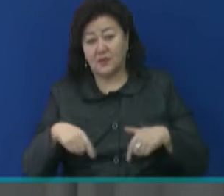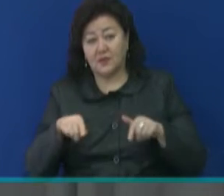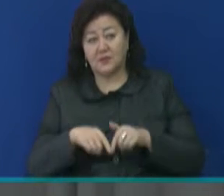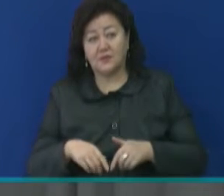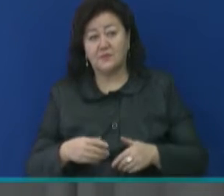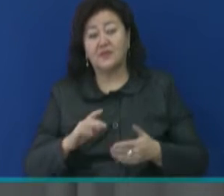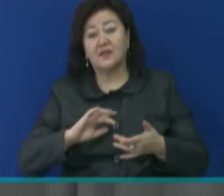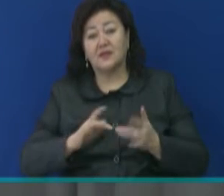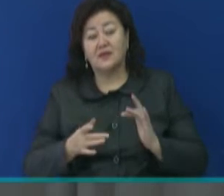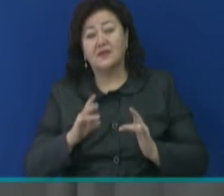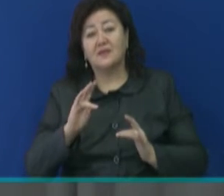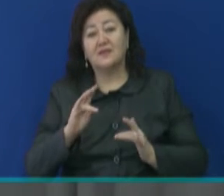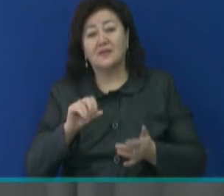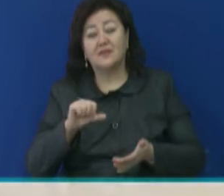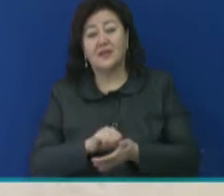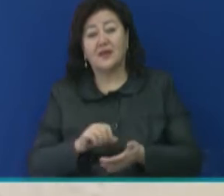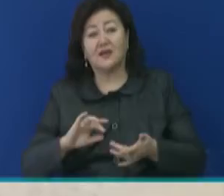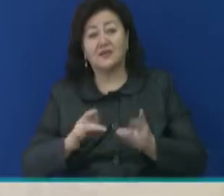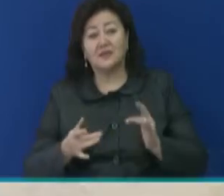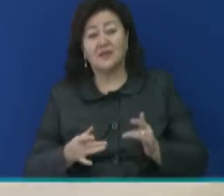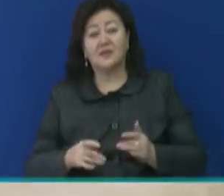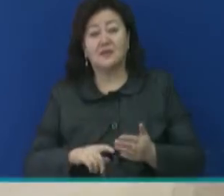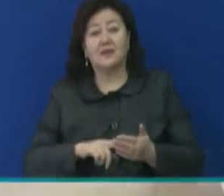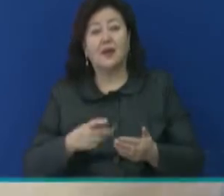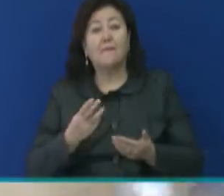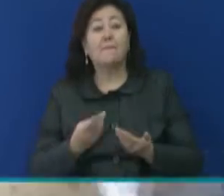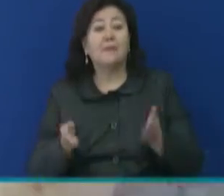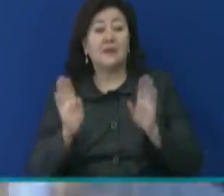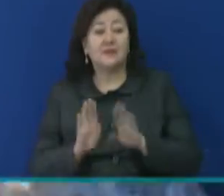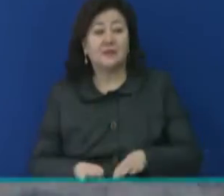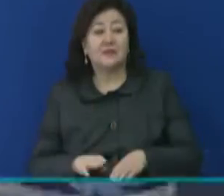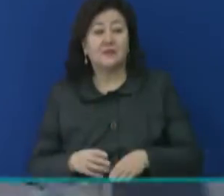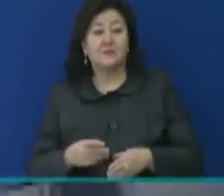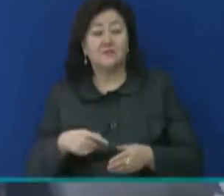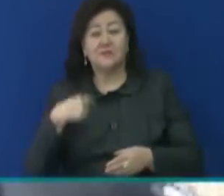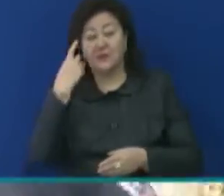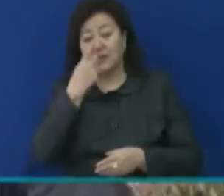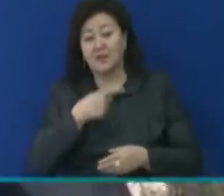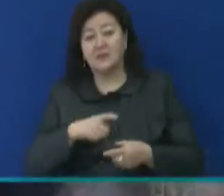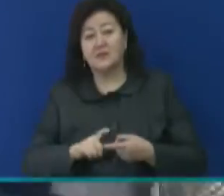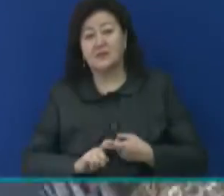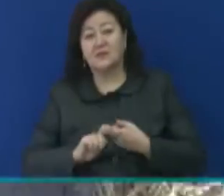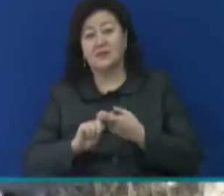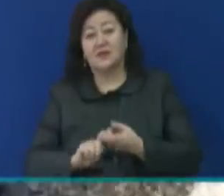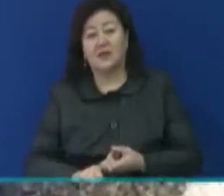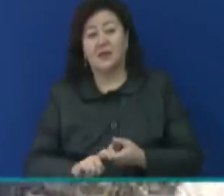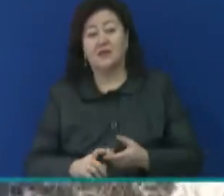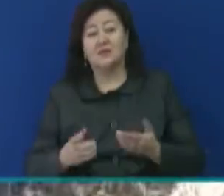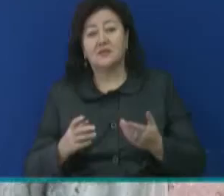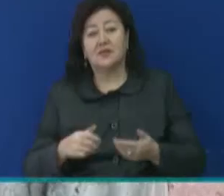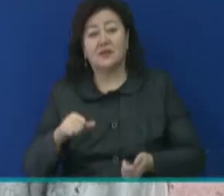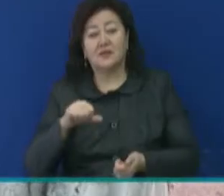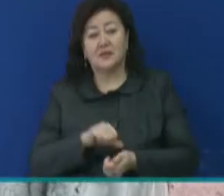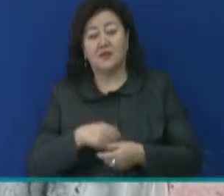на нарко-сайты направлены на блокировку также сотрудники полиции отметили что лица причастны к Нарко преступлениям будут привлечены к